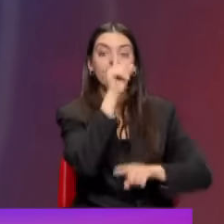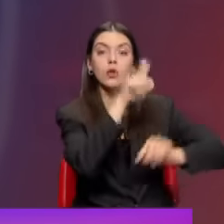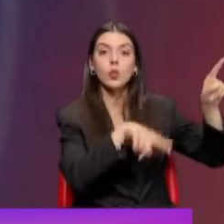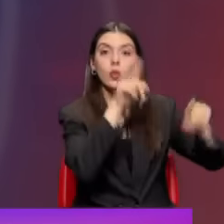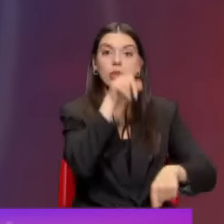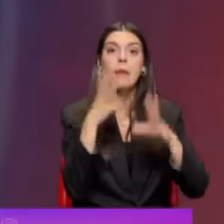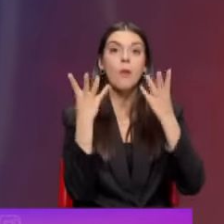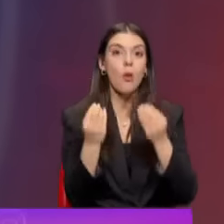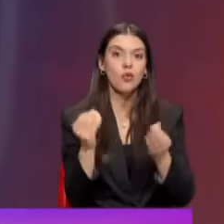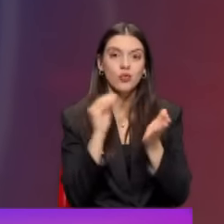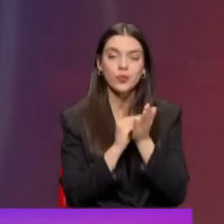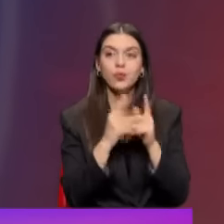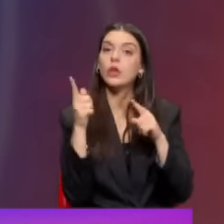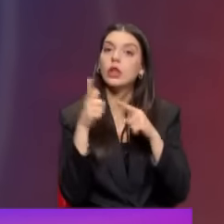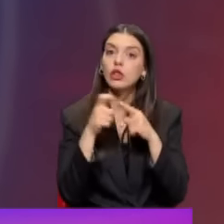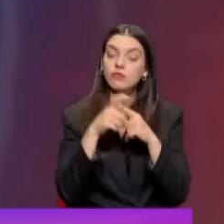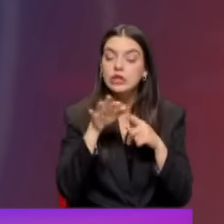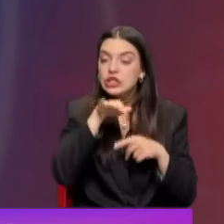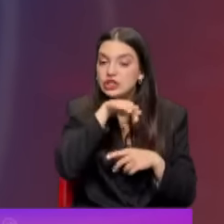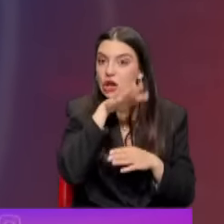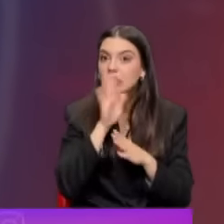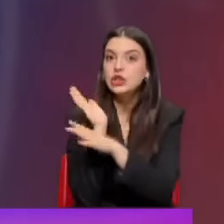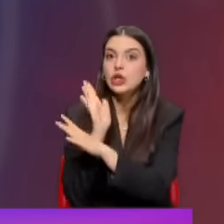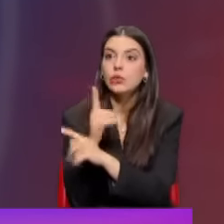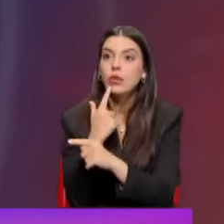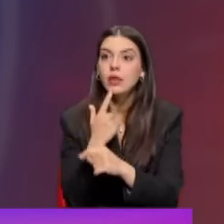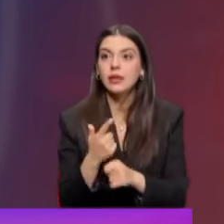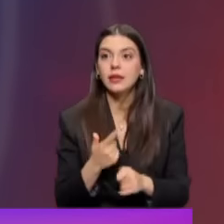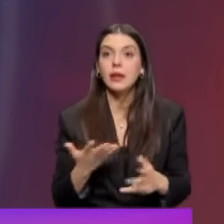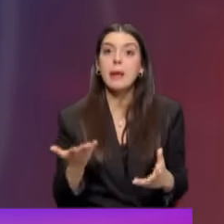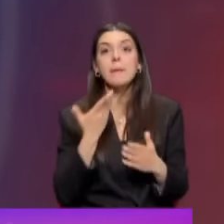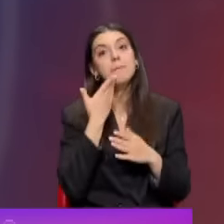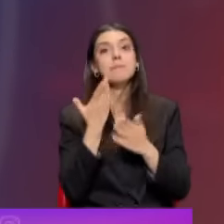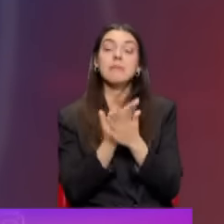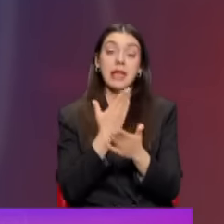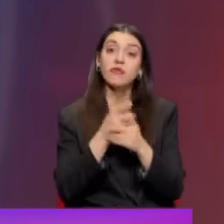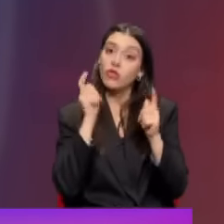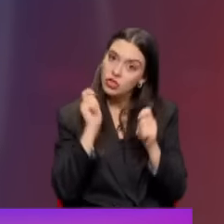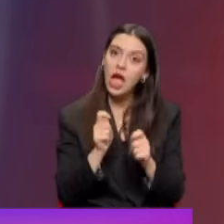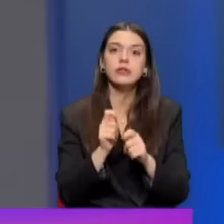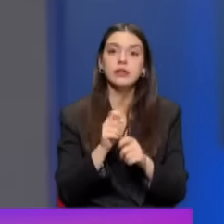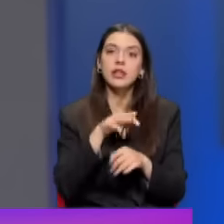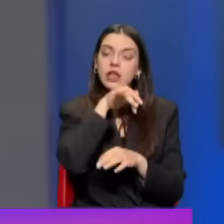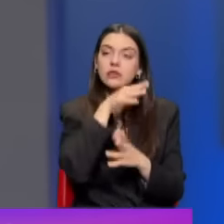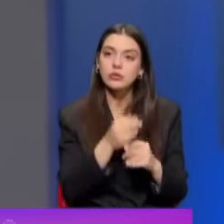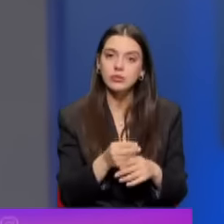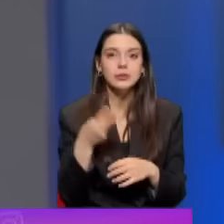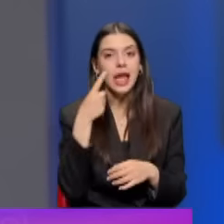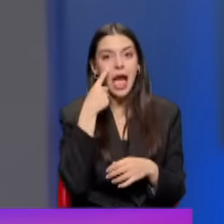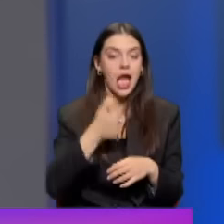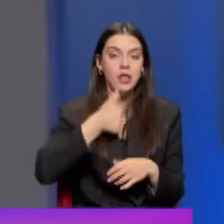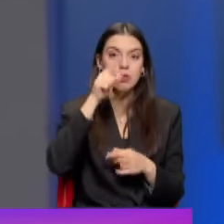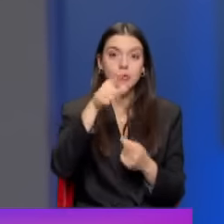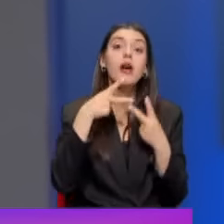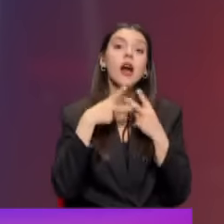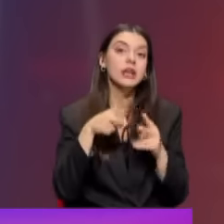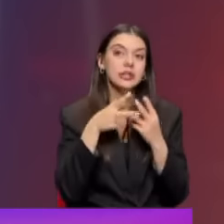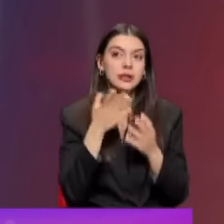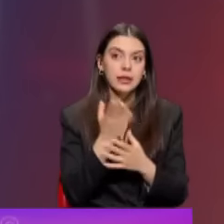Eee nüfusumuzun yaşlandığı konusunda Meğer yaşlanıyor muu nüfusumuz Cumhurbaşkanı Erdoğan böyle bir çıkış